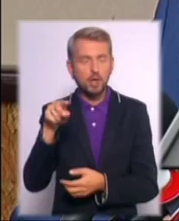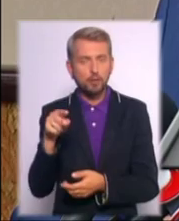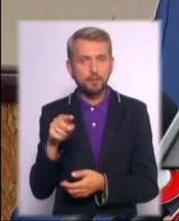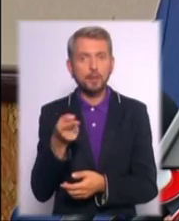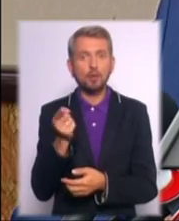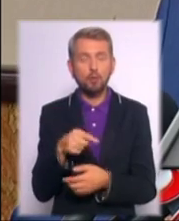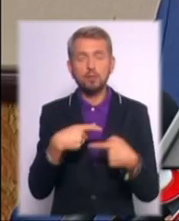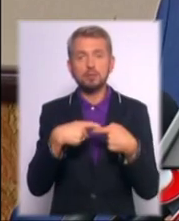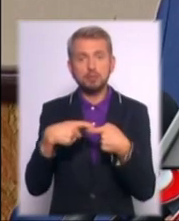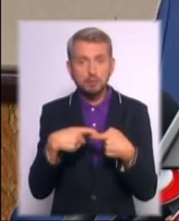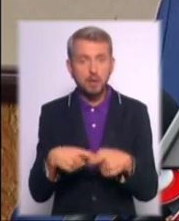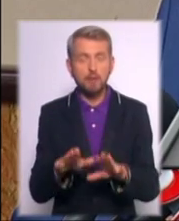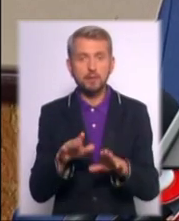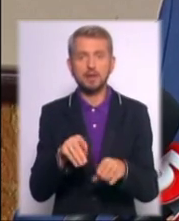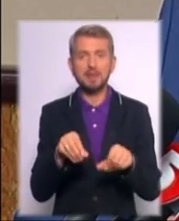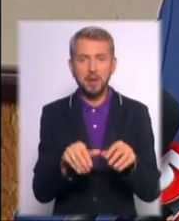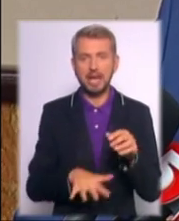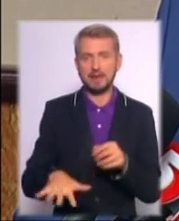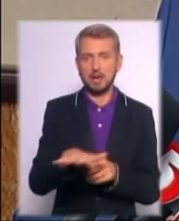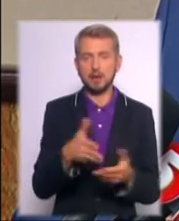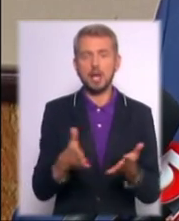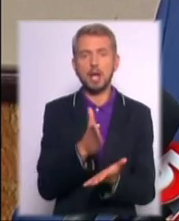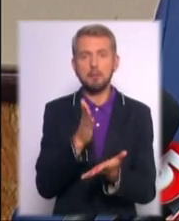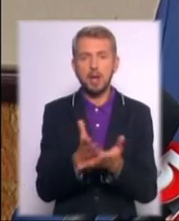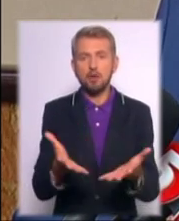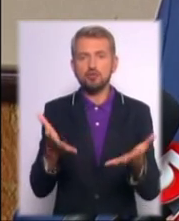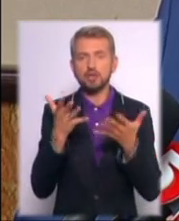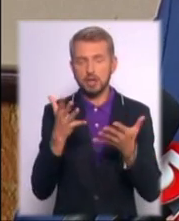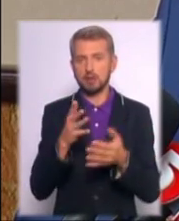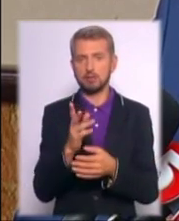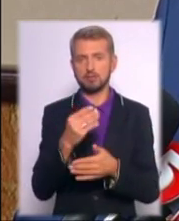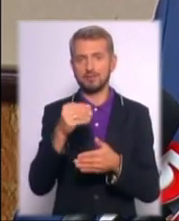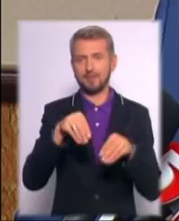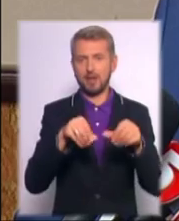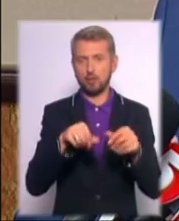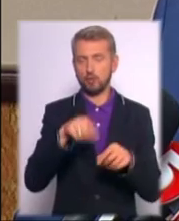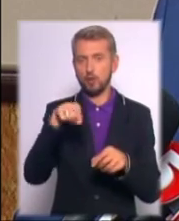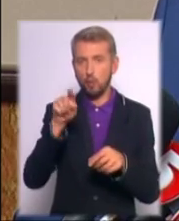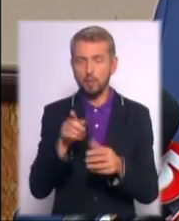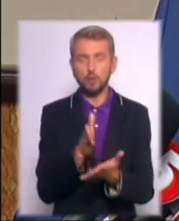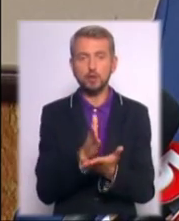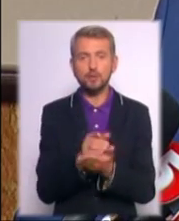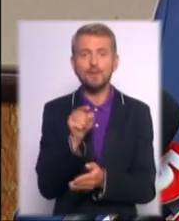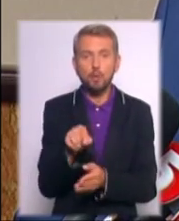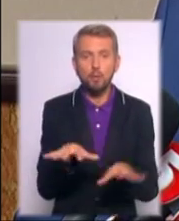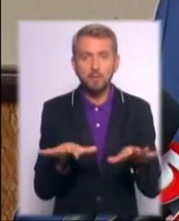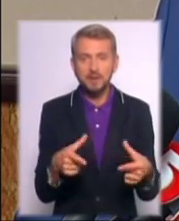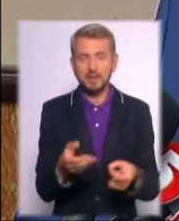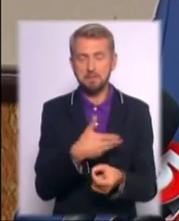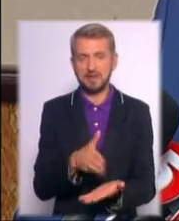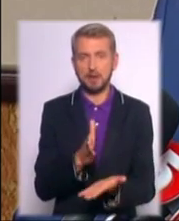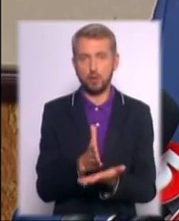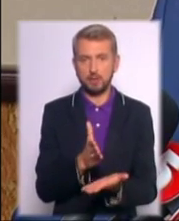тому ідентифікується виключно земельна ділянка, яка має чіткий кадастровий номер, яка розташована саме в тому місці, де ми